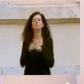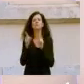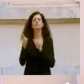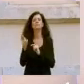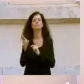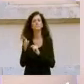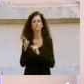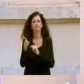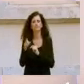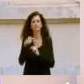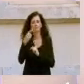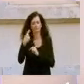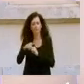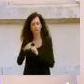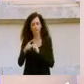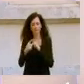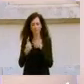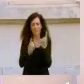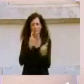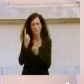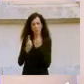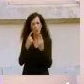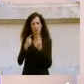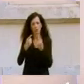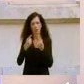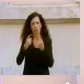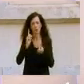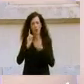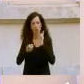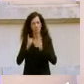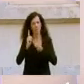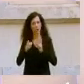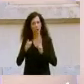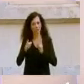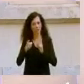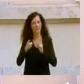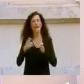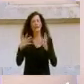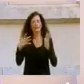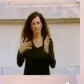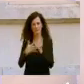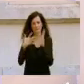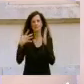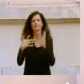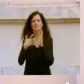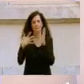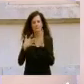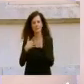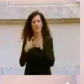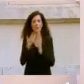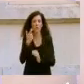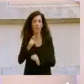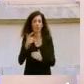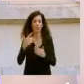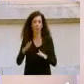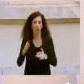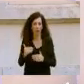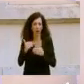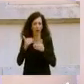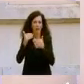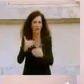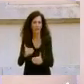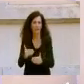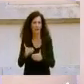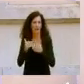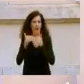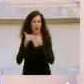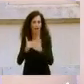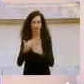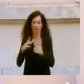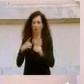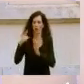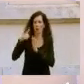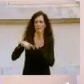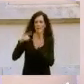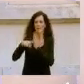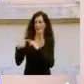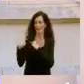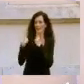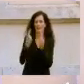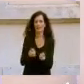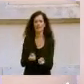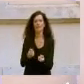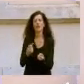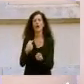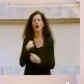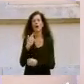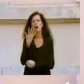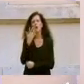altro dei nodi politici che è insomma si stanno rinviando abbastanza da mesi ormai lario vorrei conoscere qual è